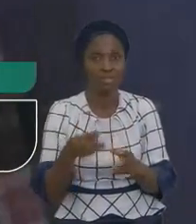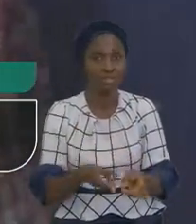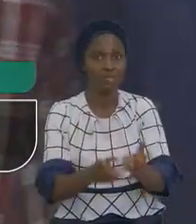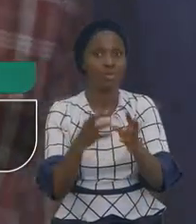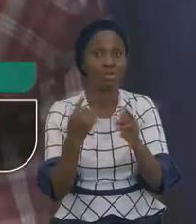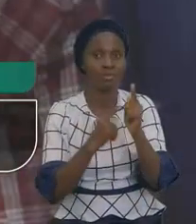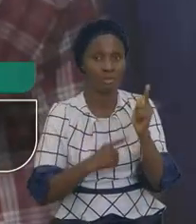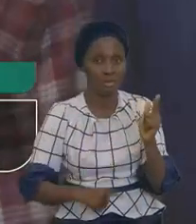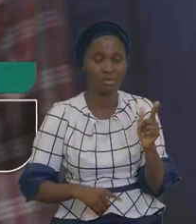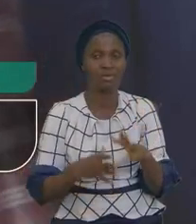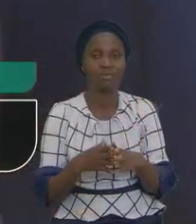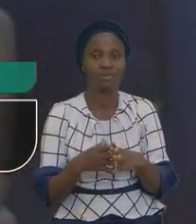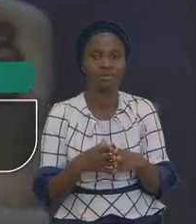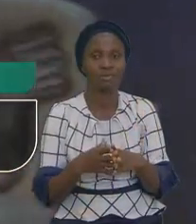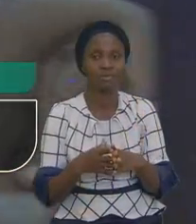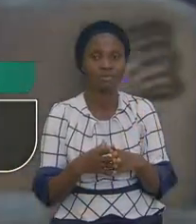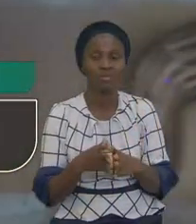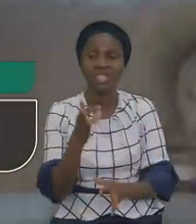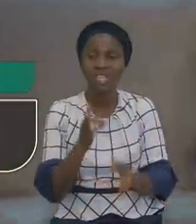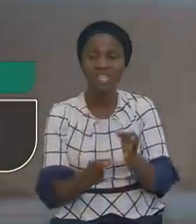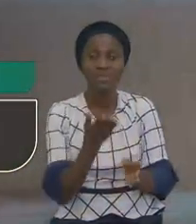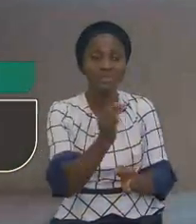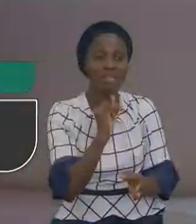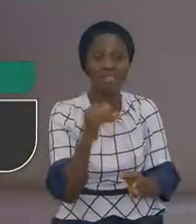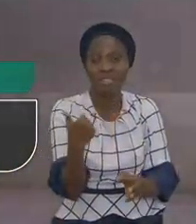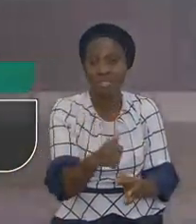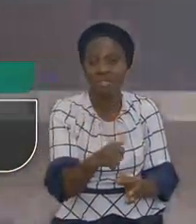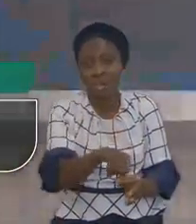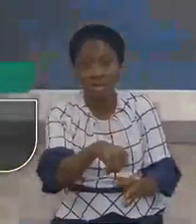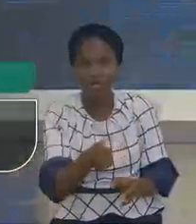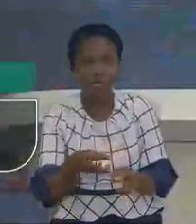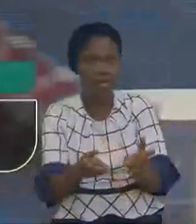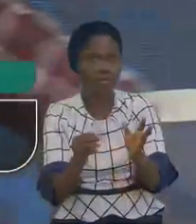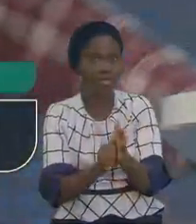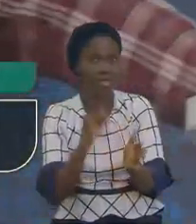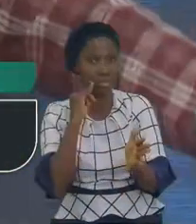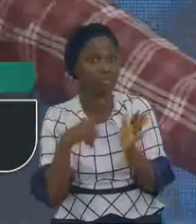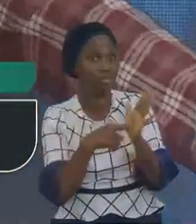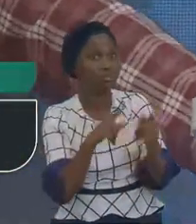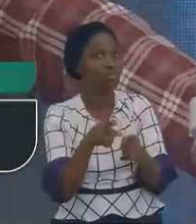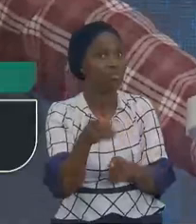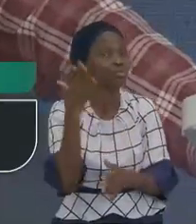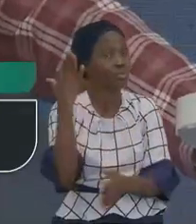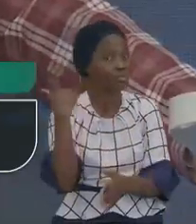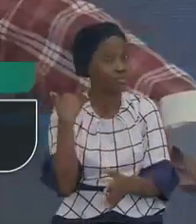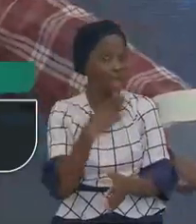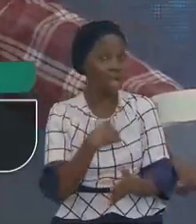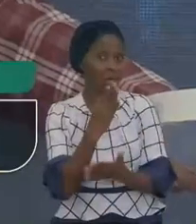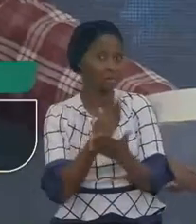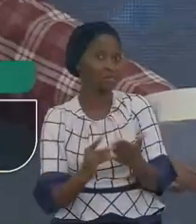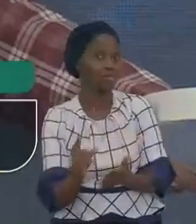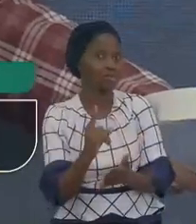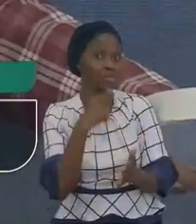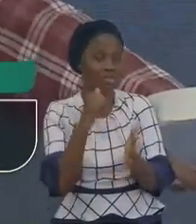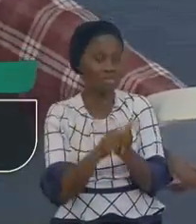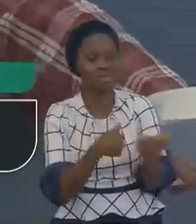S'il y a une voie, un chemin qui t'est montré, et quelqu'un dit, suis ce chemin, tu ne